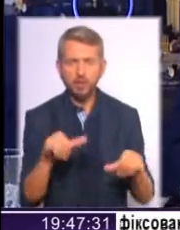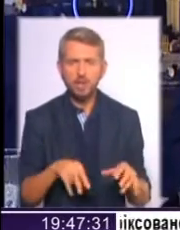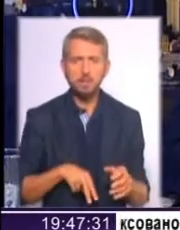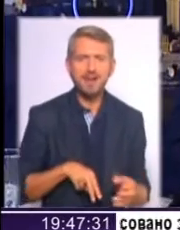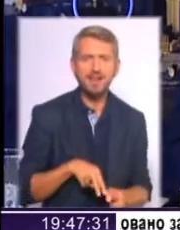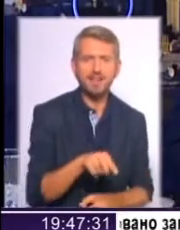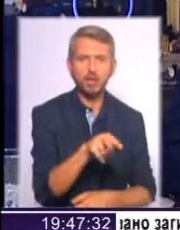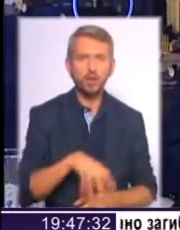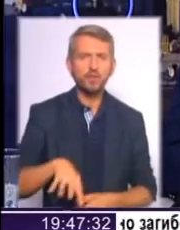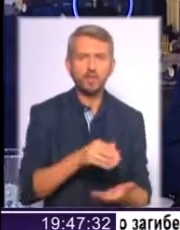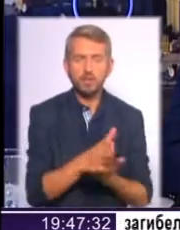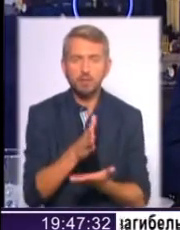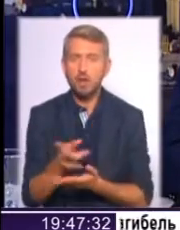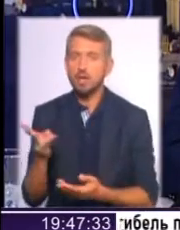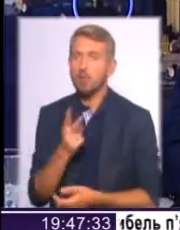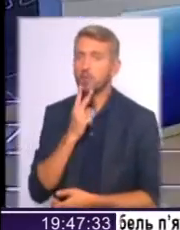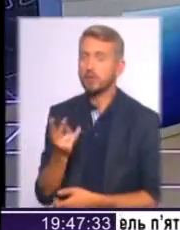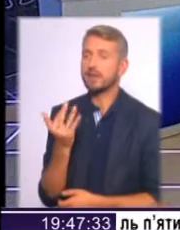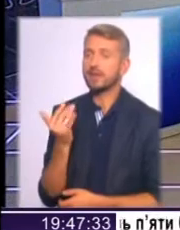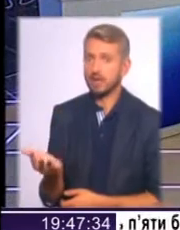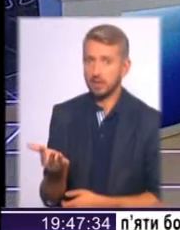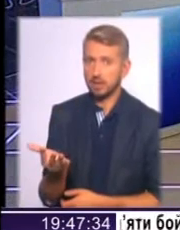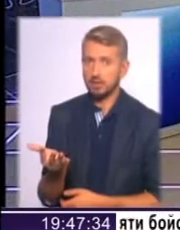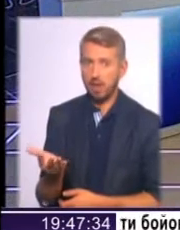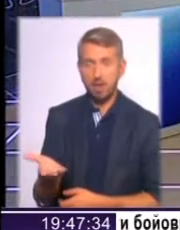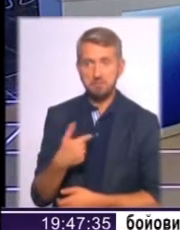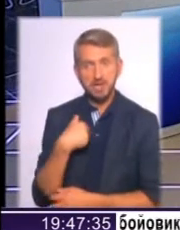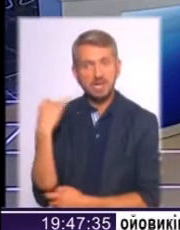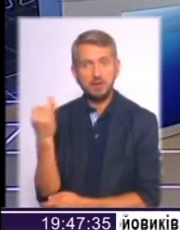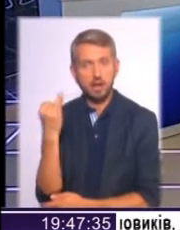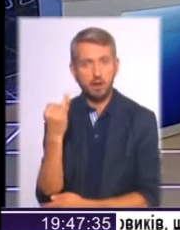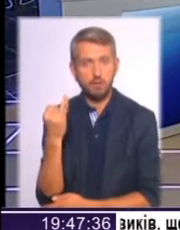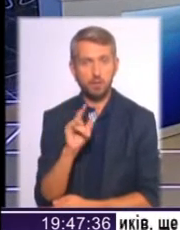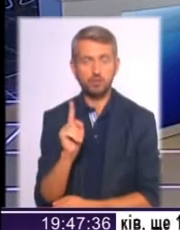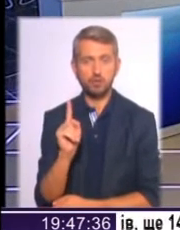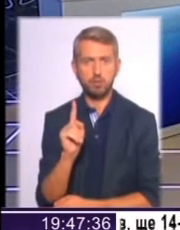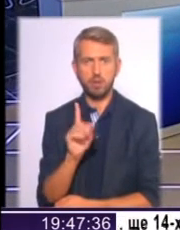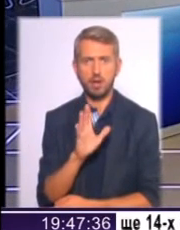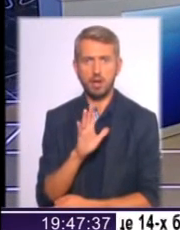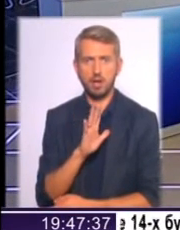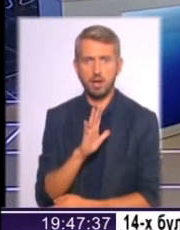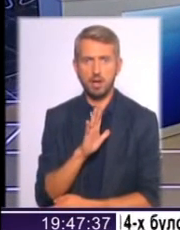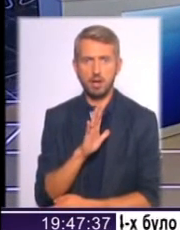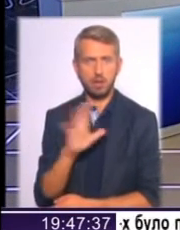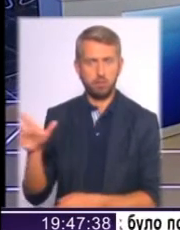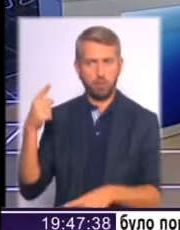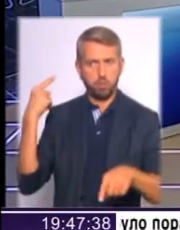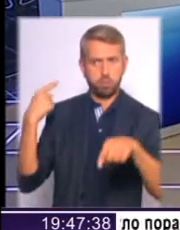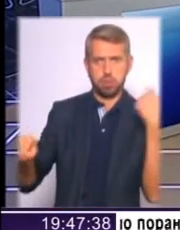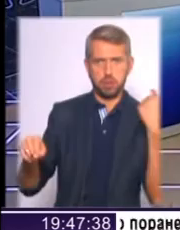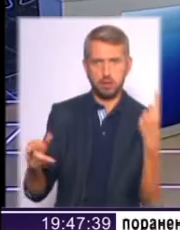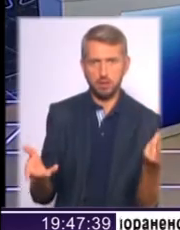нам треба просто подивитися, скільки, нам, принаймні, от мені б цікаво було би, щоб не дисонансу такого,